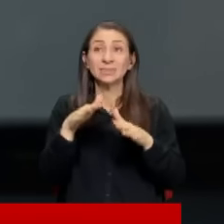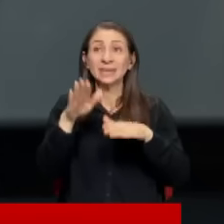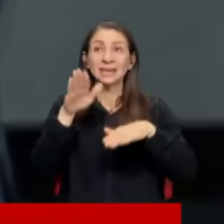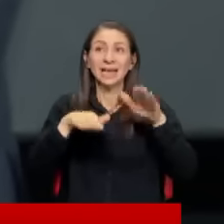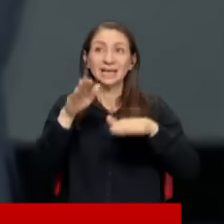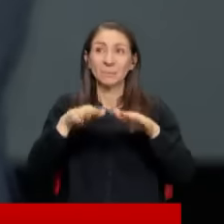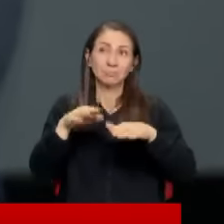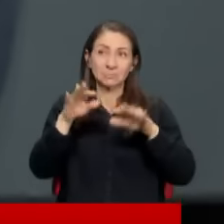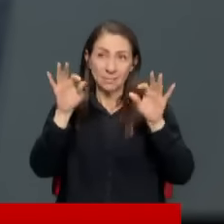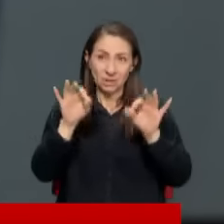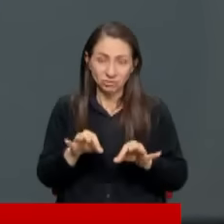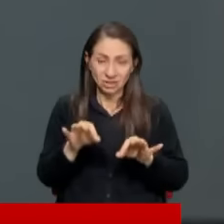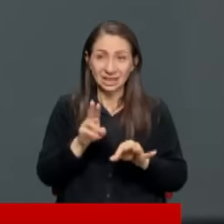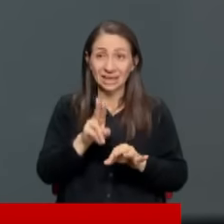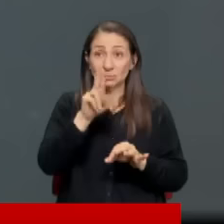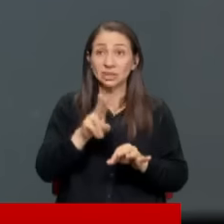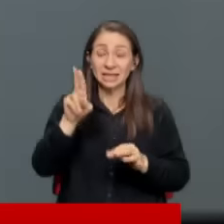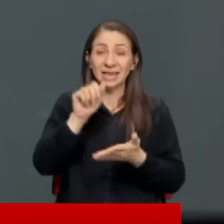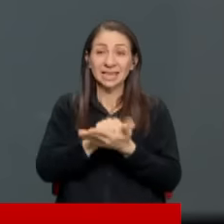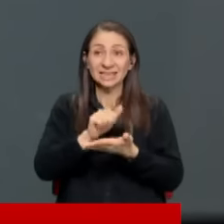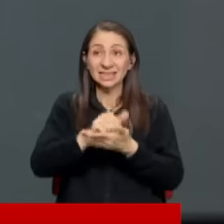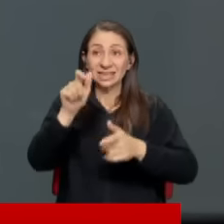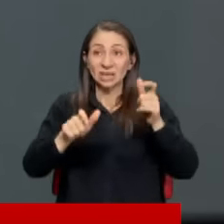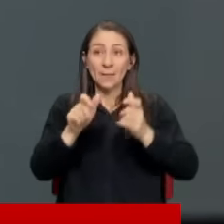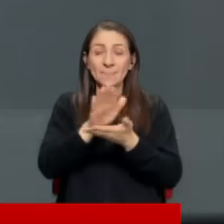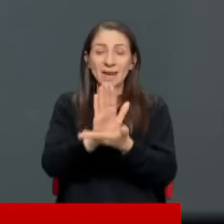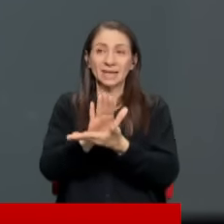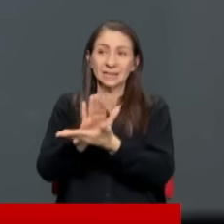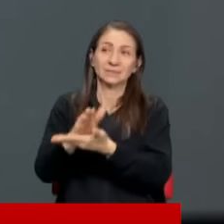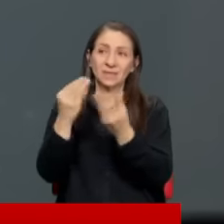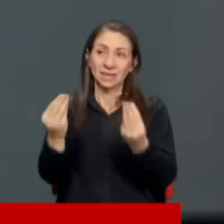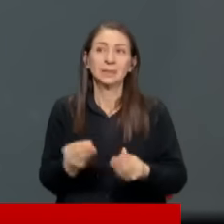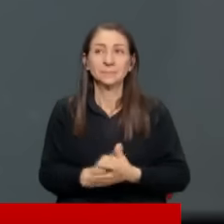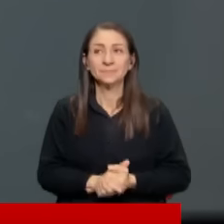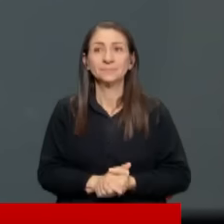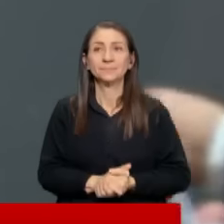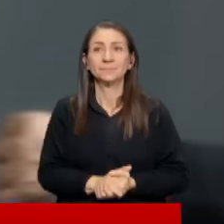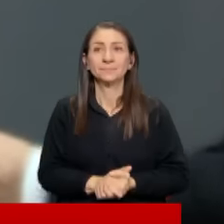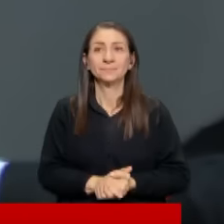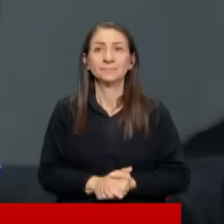tanıtım gösterimiyle başladı. 77 gazeteciye plaket takdim edildi.